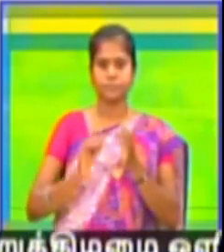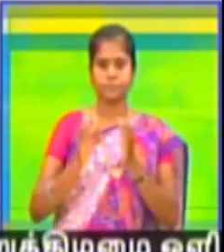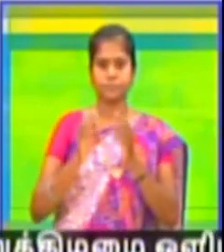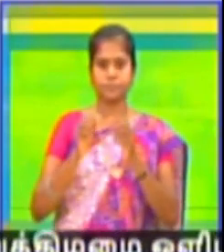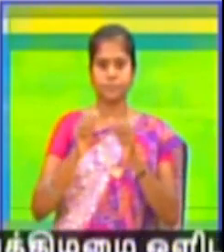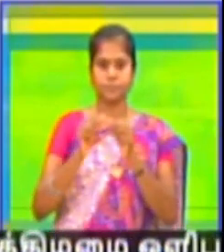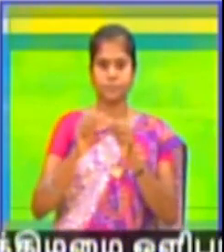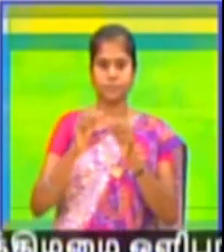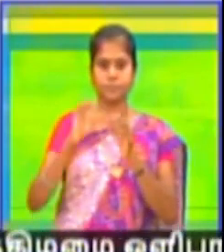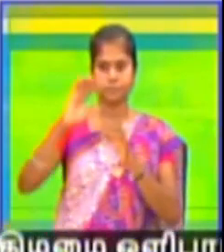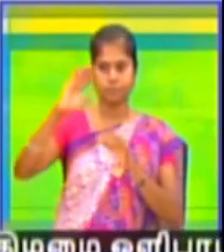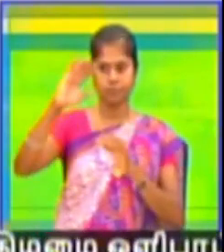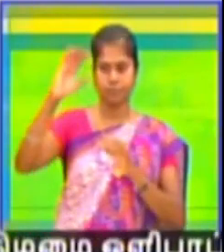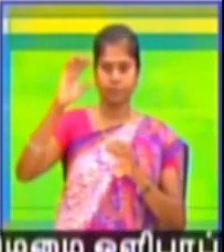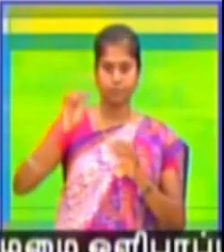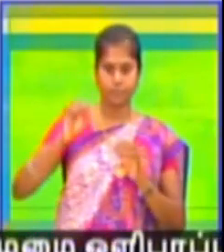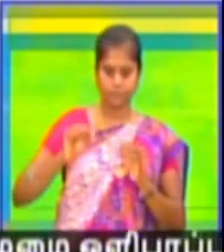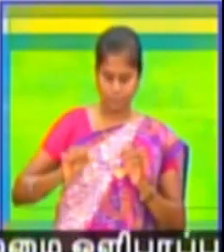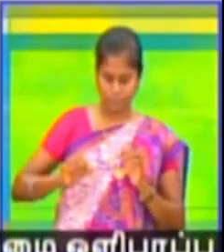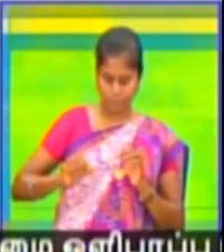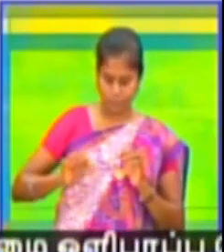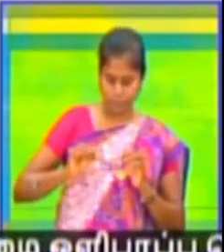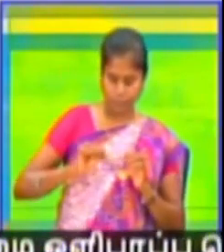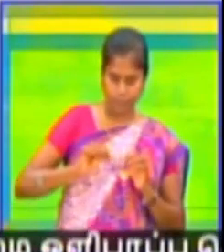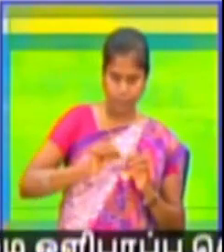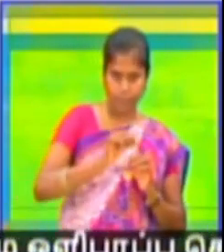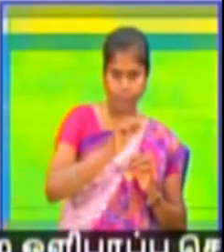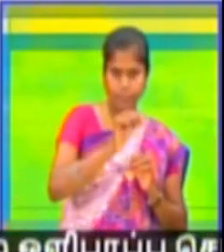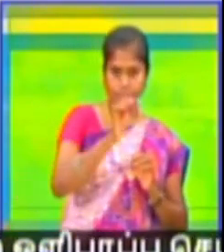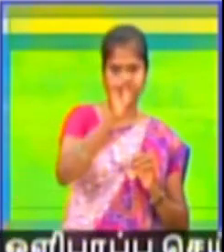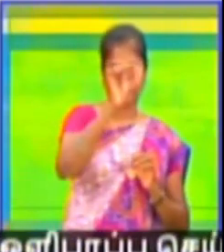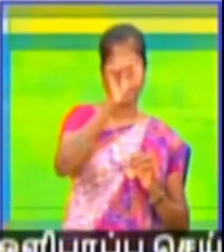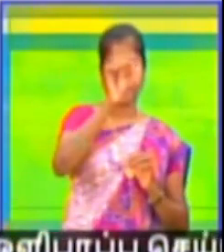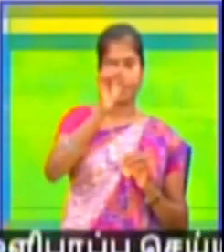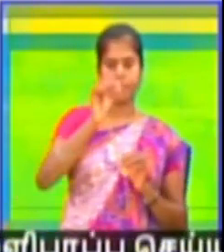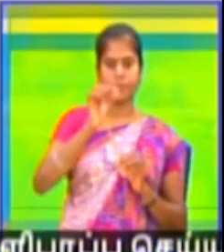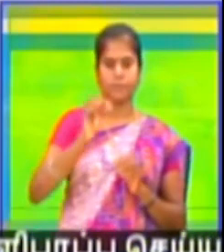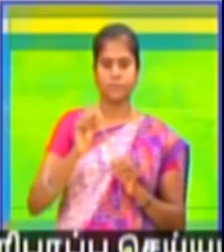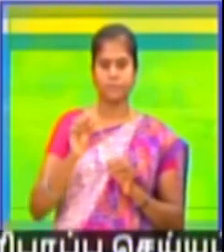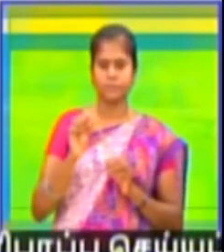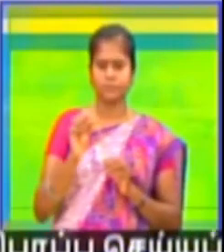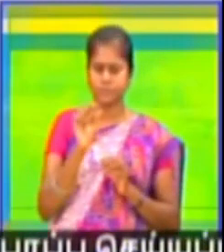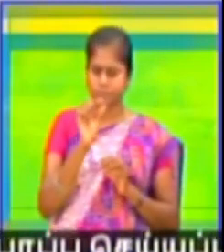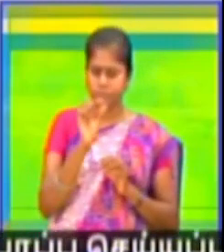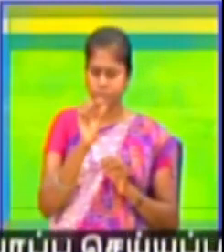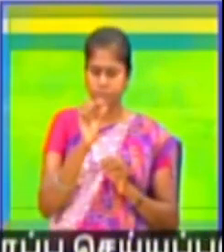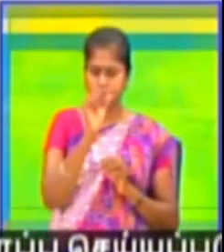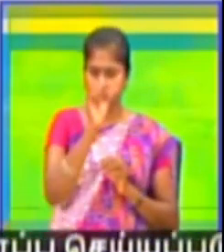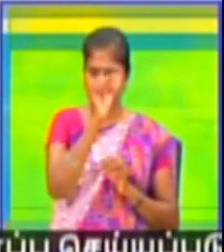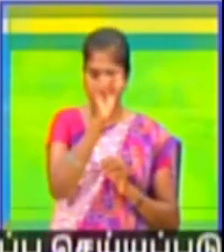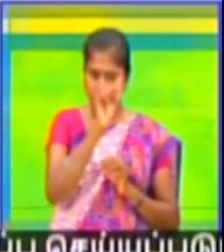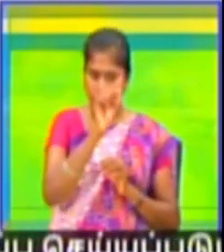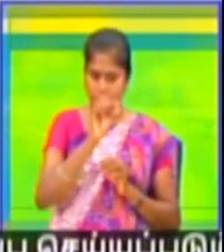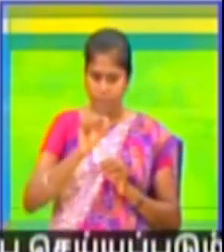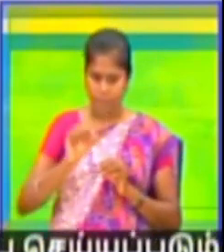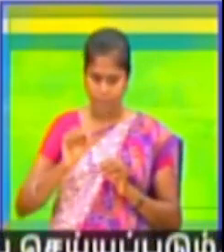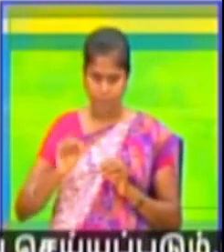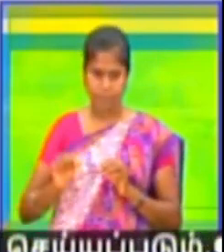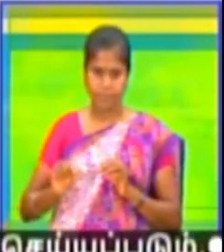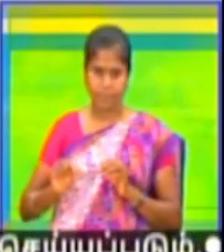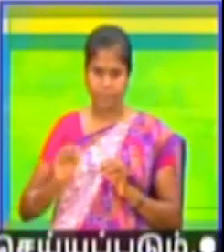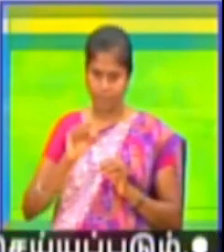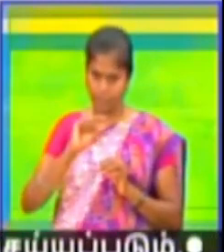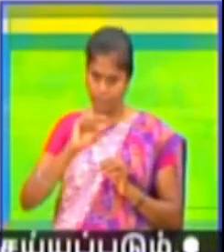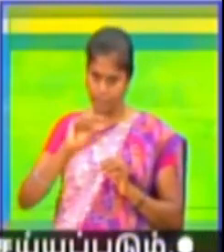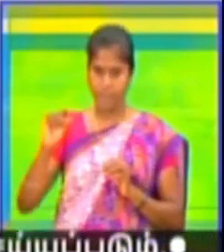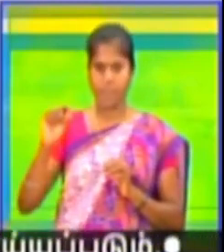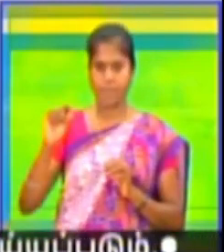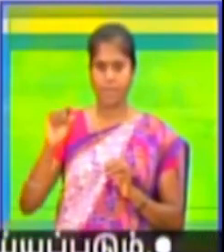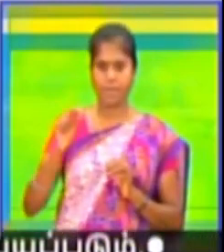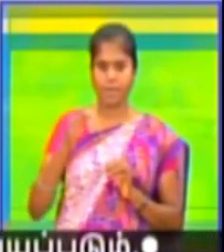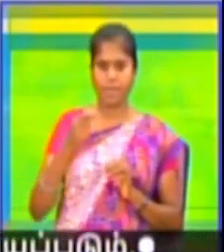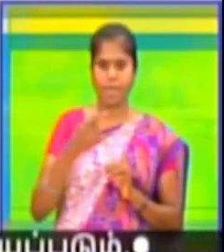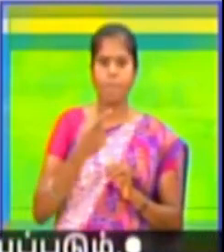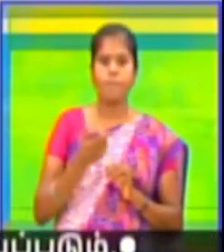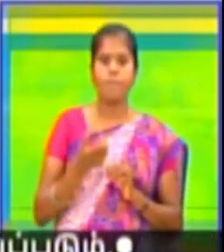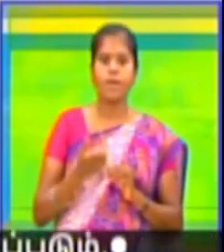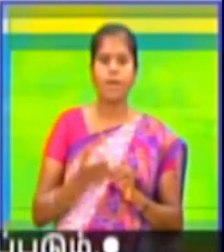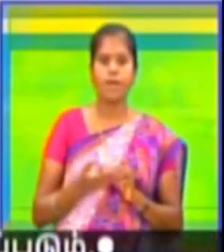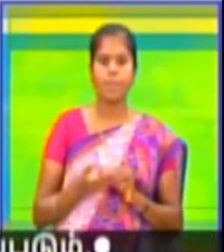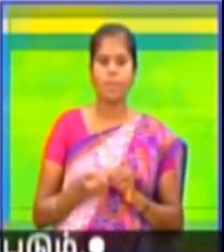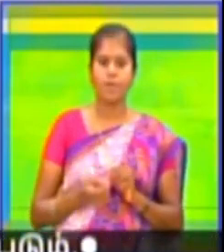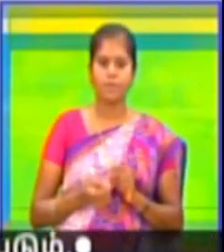அதை இணைக்கக்கூடியதும் ஒரு சிறிய நிலப்பரப்பு தான், அந்த இடத்துக்கு பெயர் தான் பனாமா. அப்போ